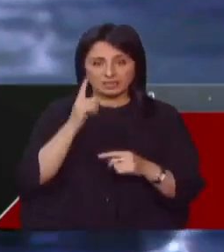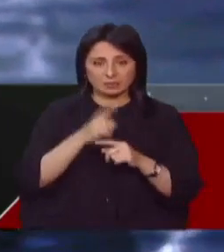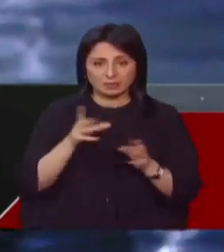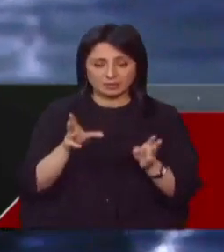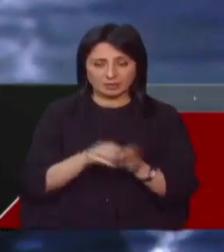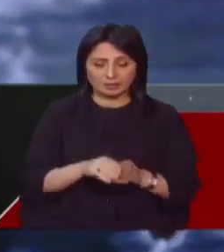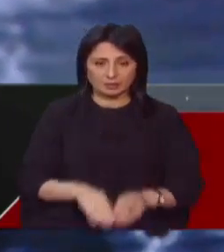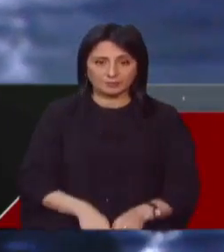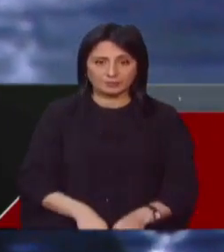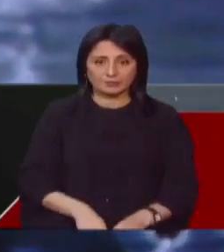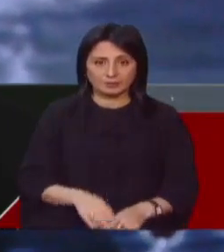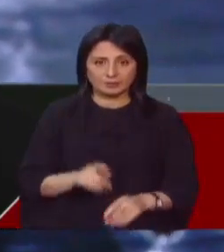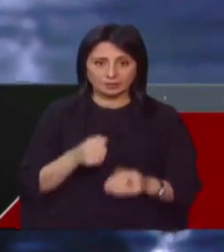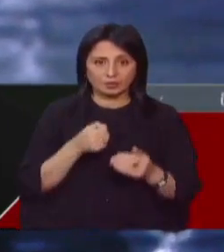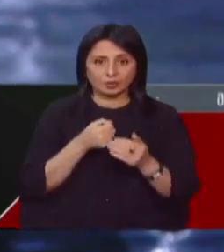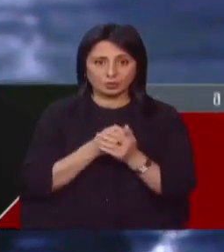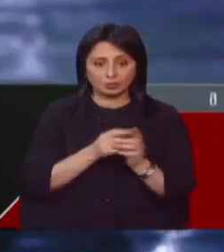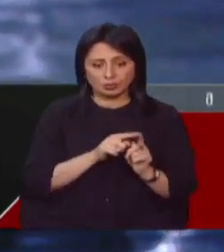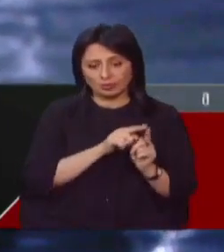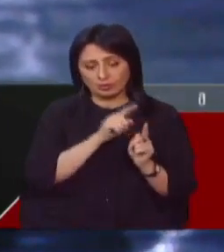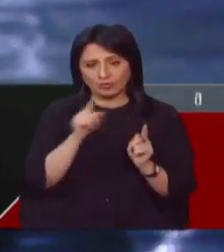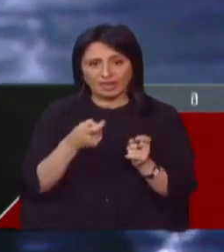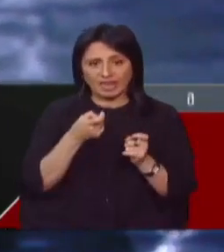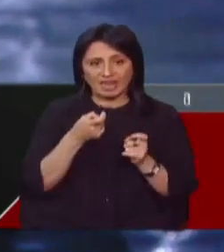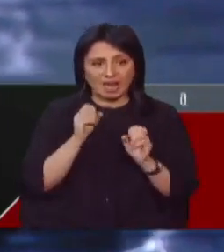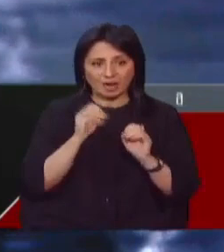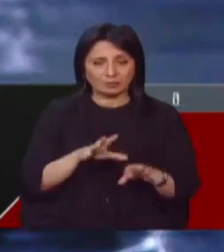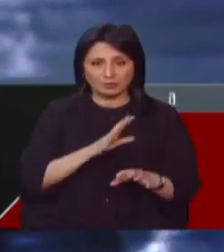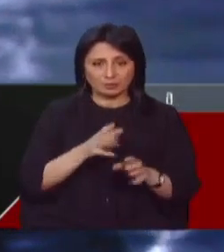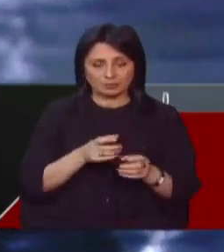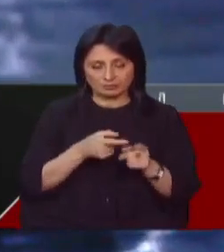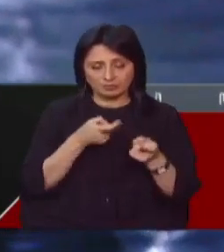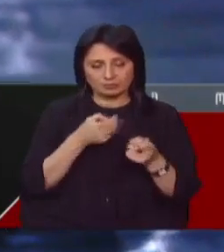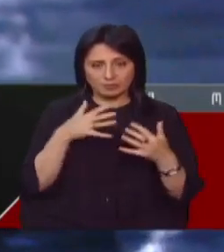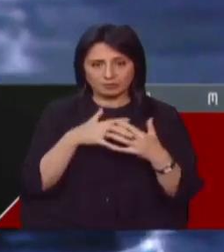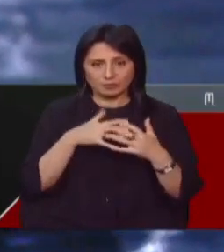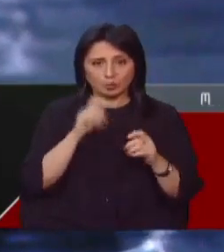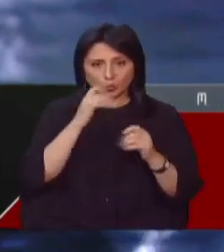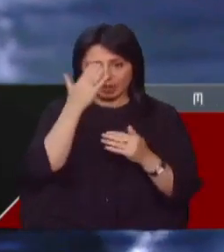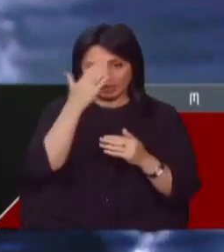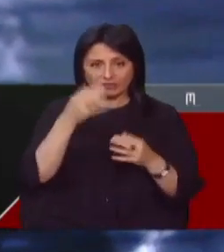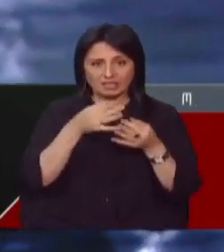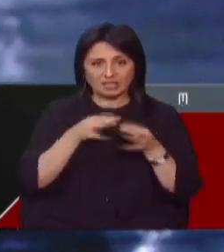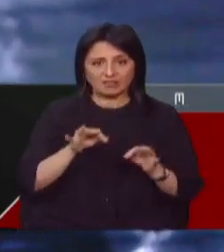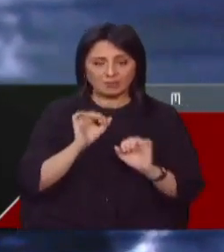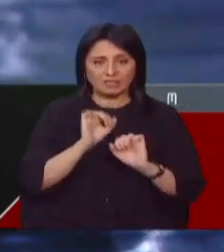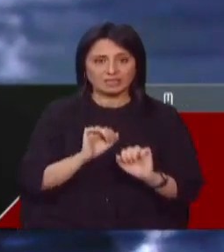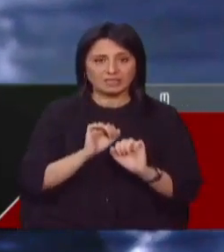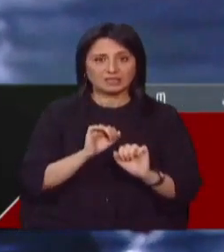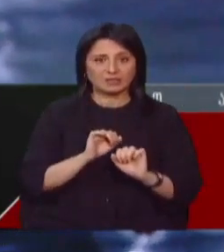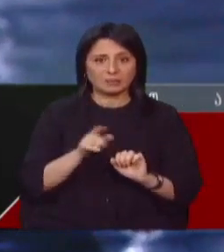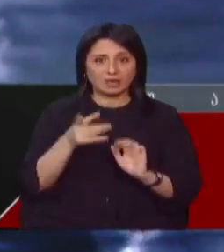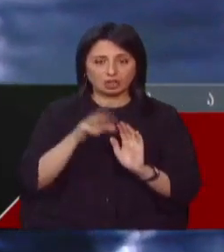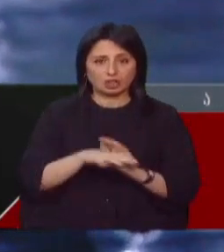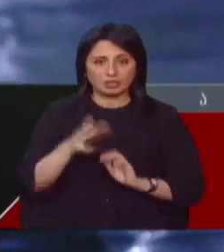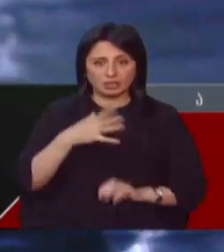ერთად და აქტიურად გოსტომელიდან მოყოლებული, იარაღი არ გაუგდია ხელიდან და უკრაინელი ხალხის თავისუფლებას იცავდა და მათ